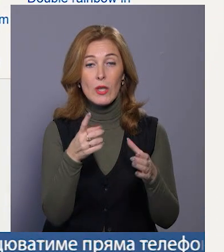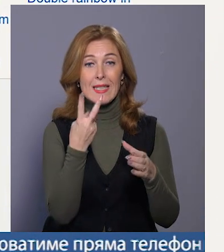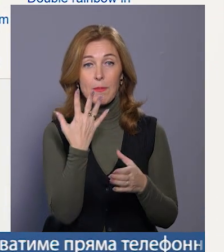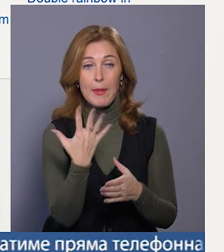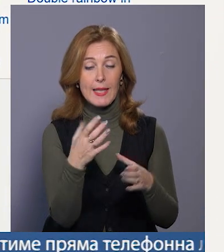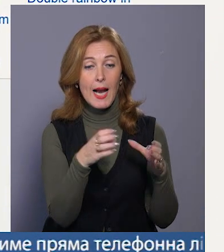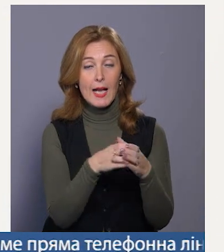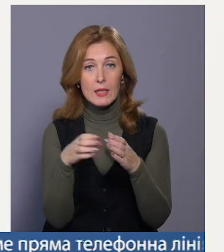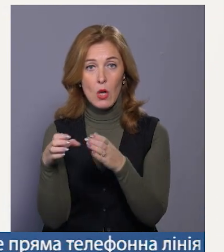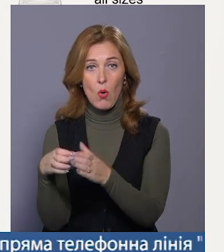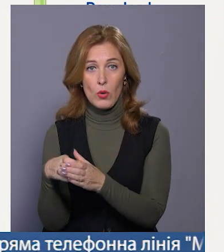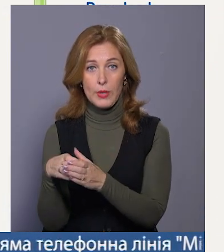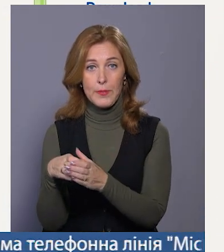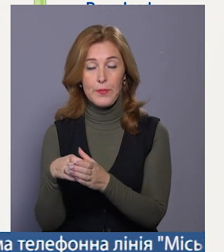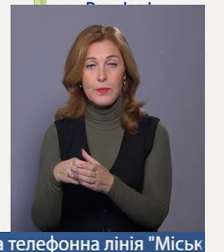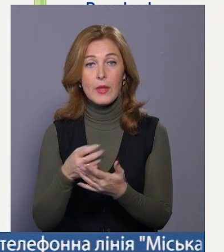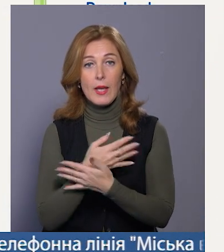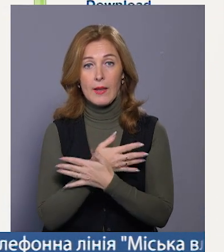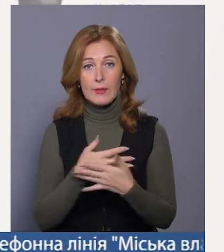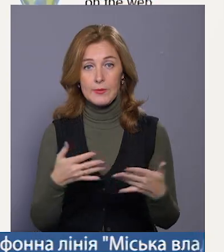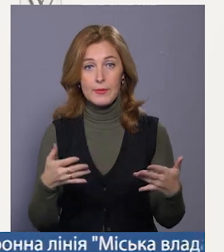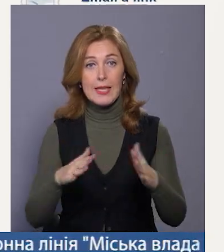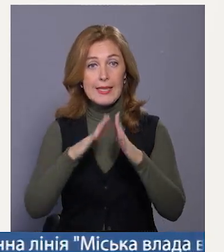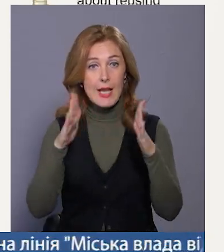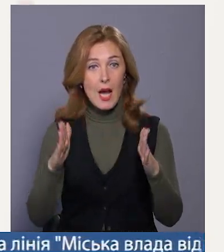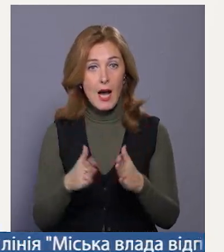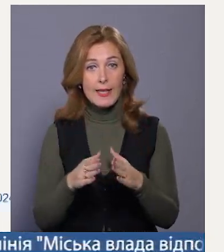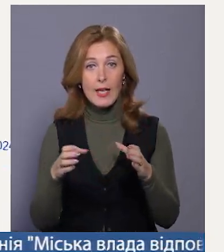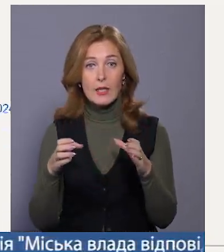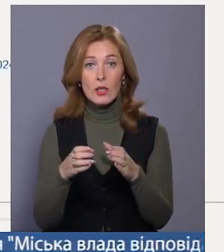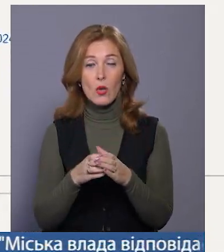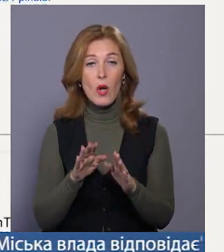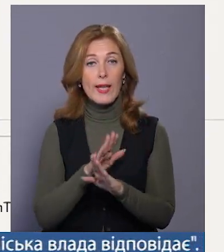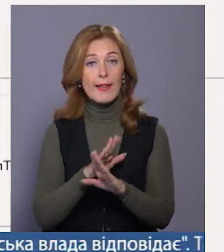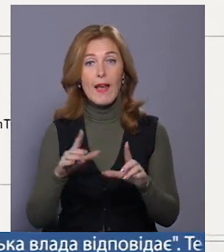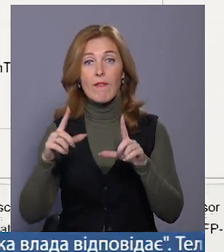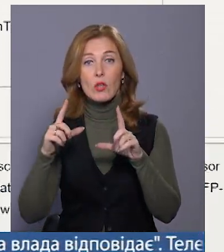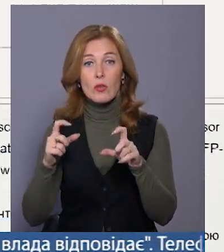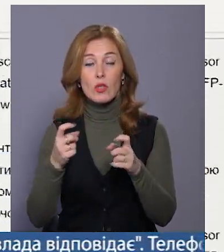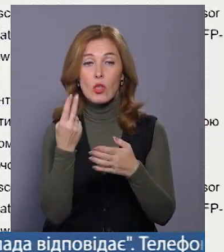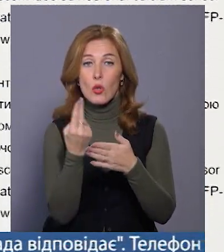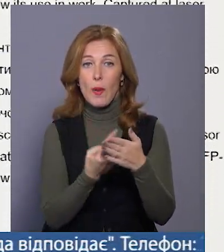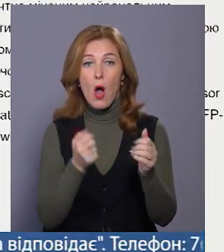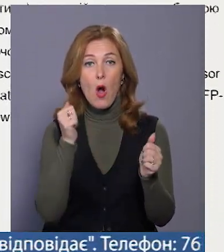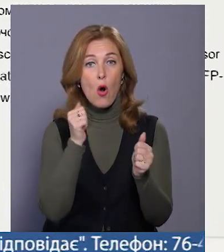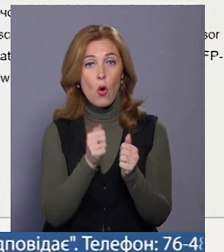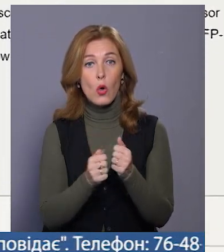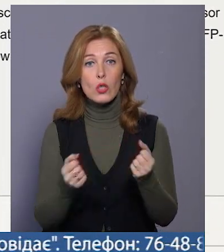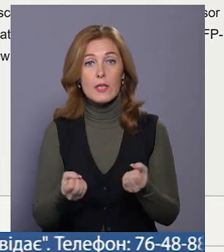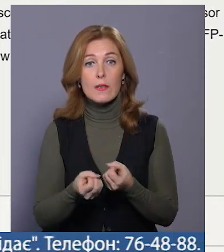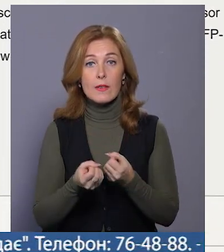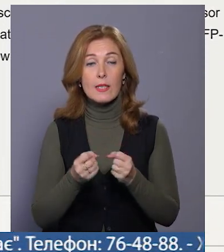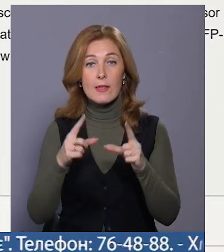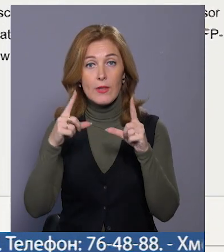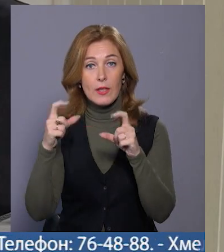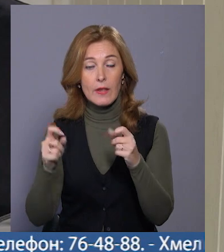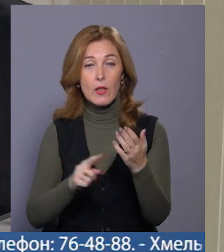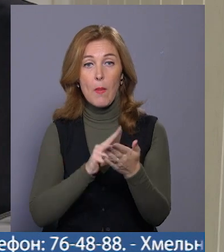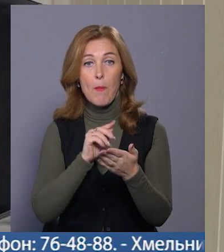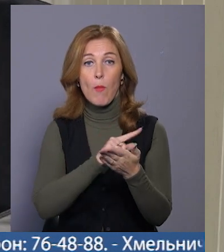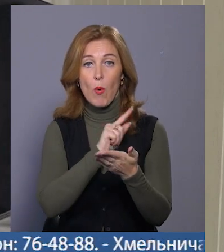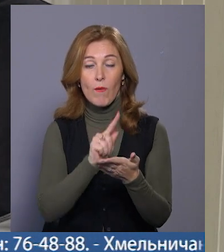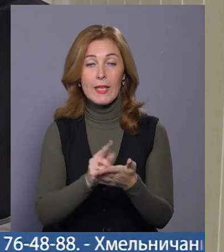у науці, мікроскопія, живі організми, загальна категорія та нефотографічні зображення. Кожна світлина повинна мати описову частину.